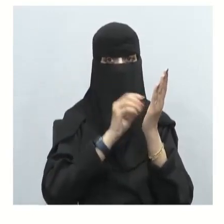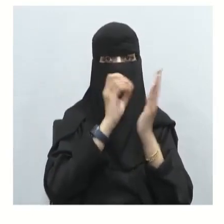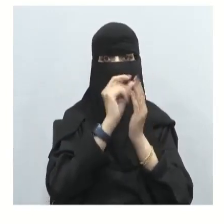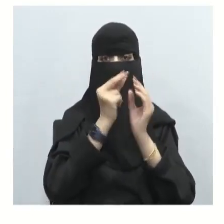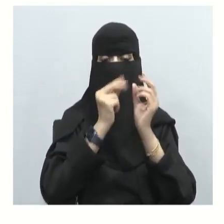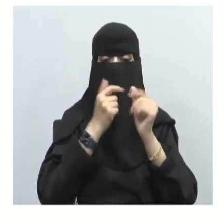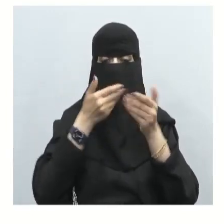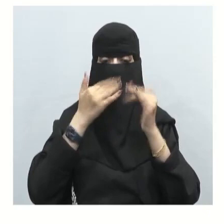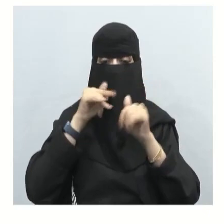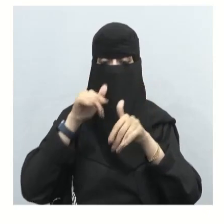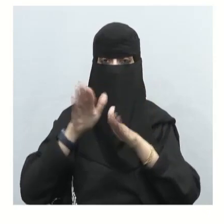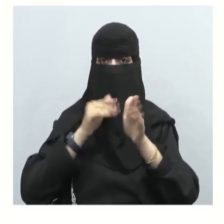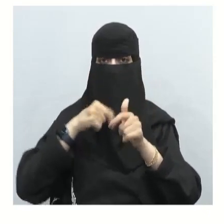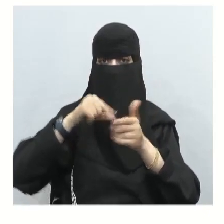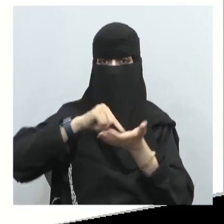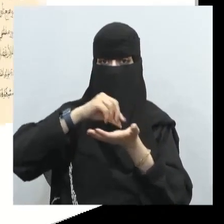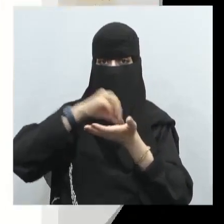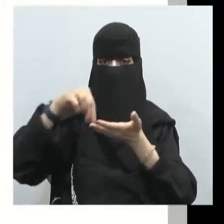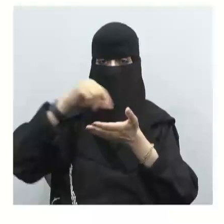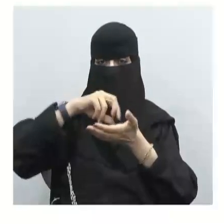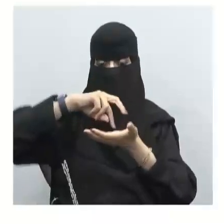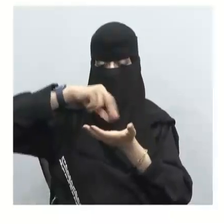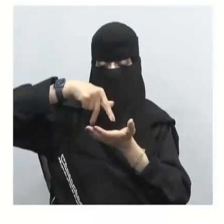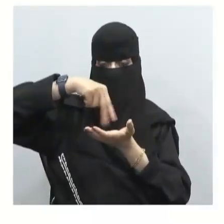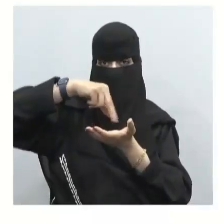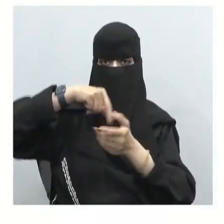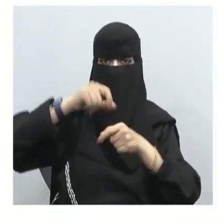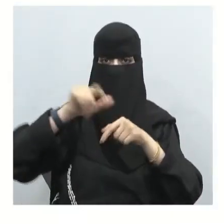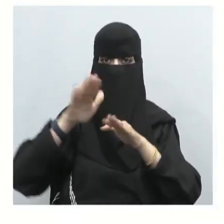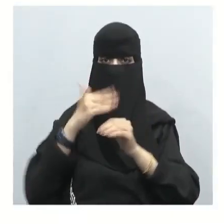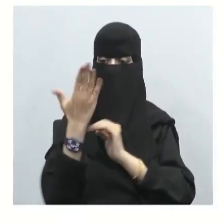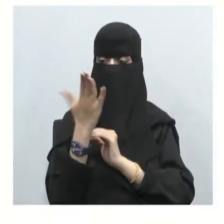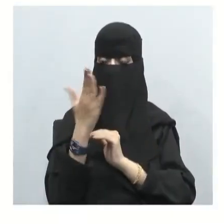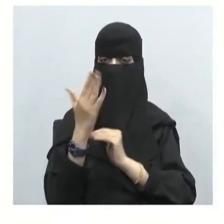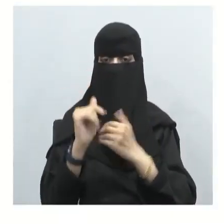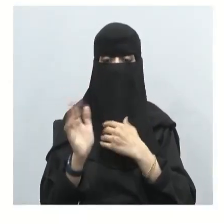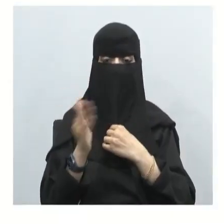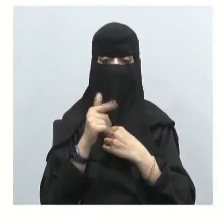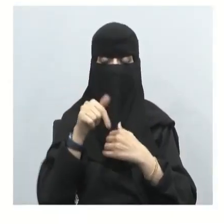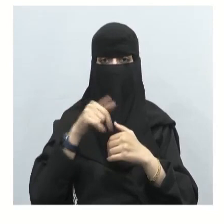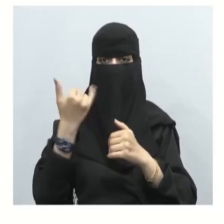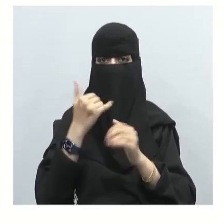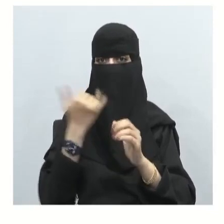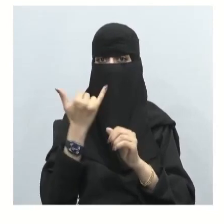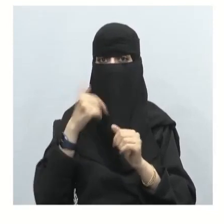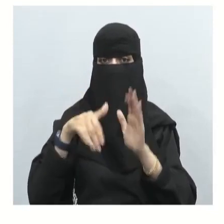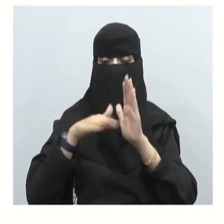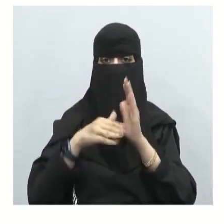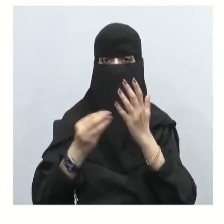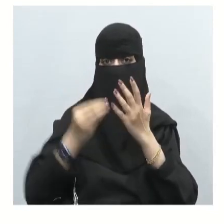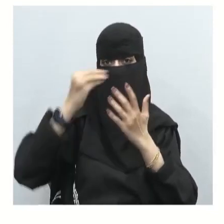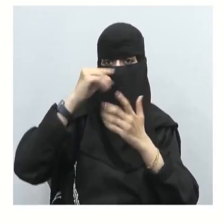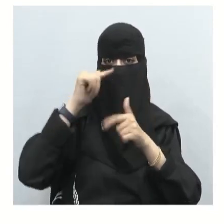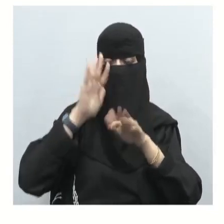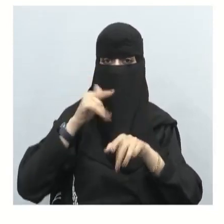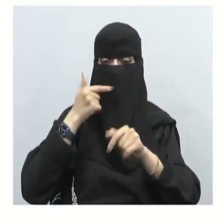السائله ومنقلب لاستيكيه بالاضافه الى المراه اهم الخطوات سننظر